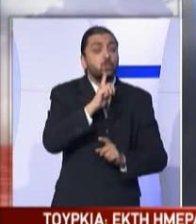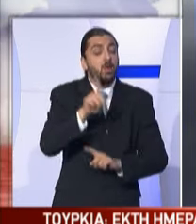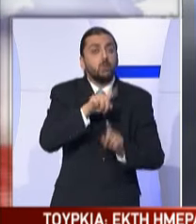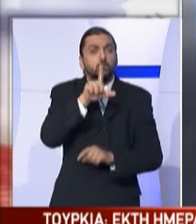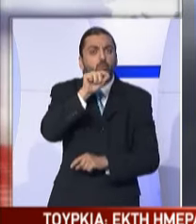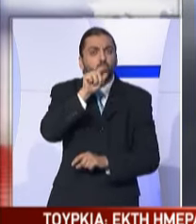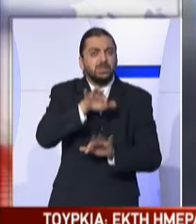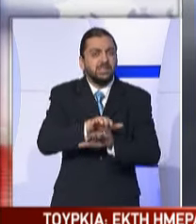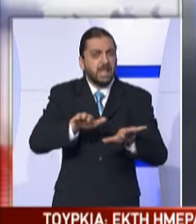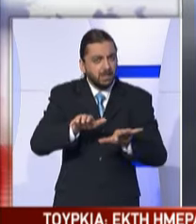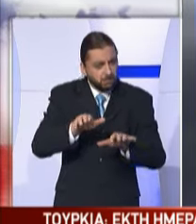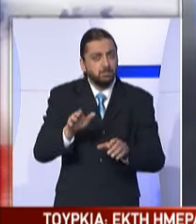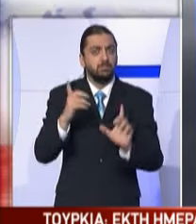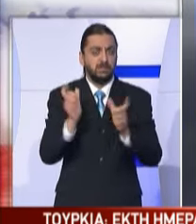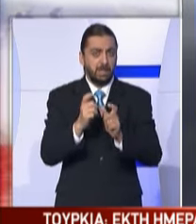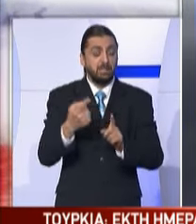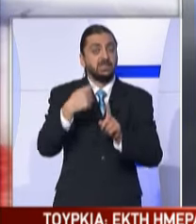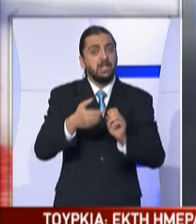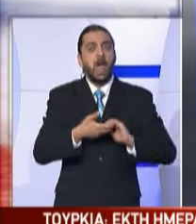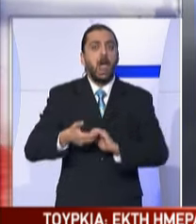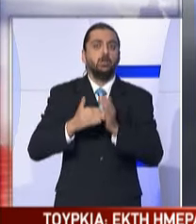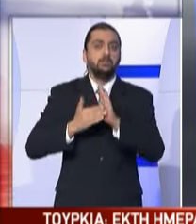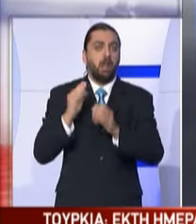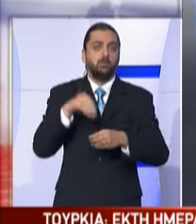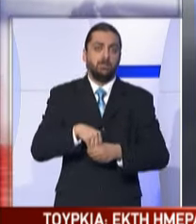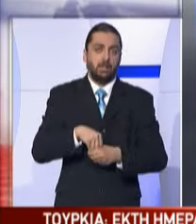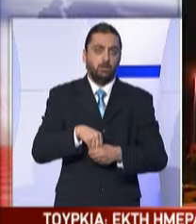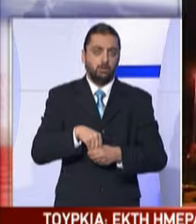και τα συνδικάτα των εργαζομένων.